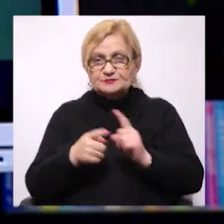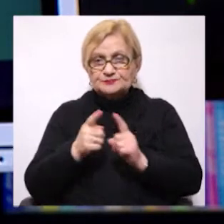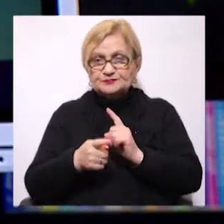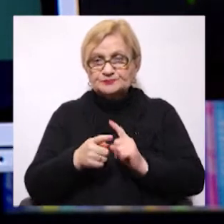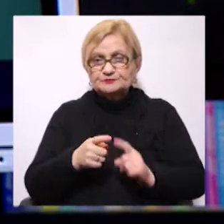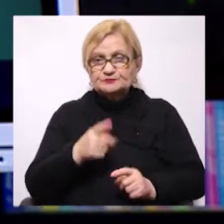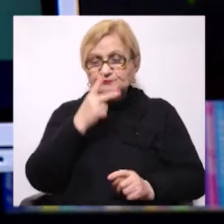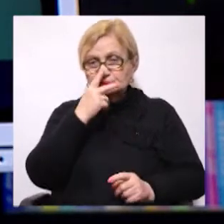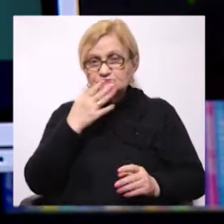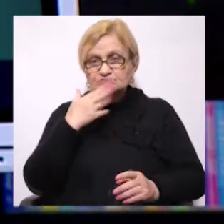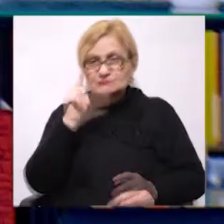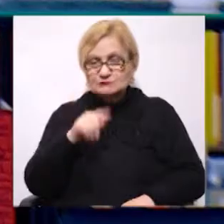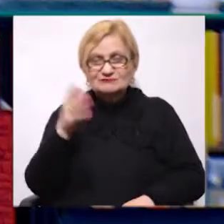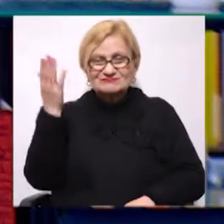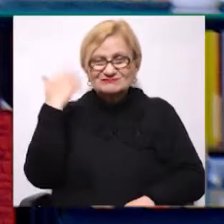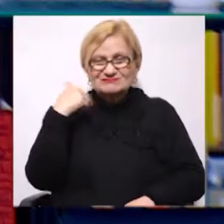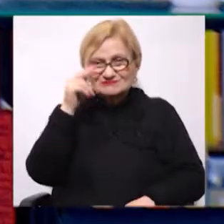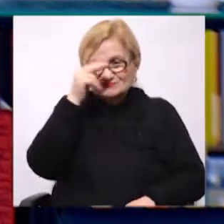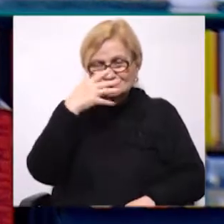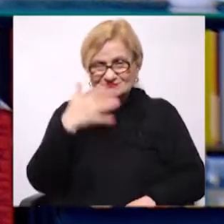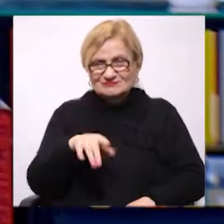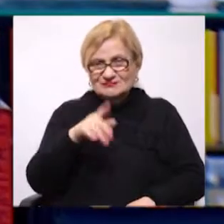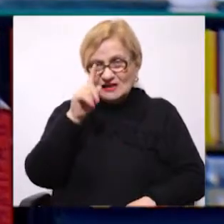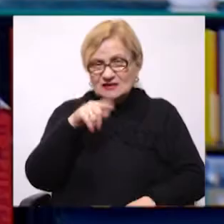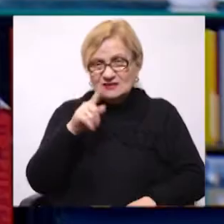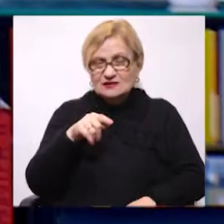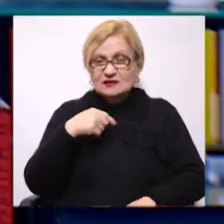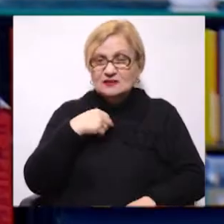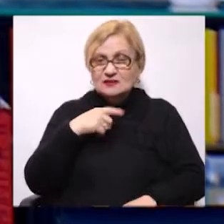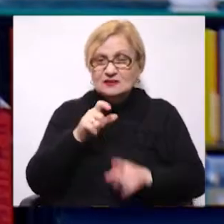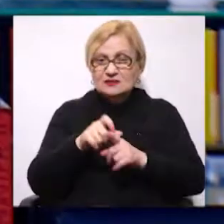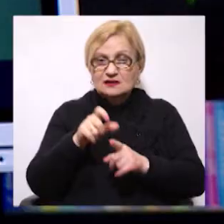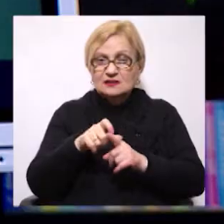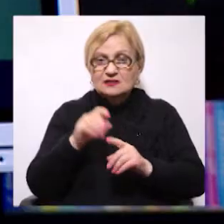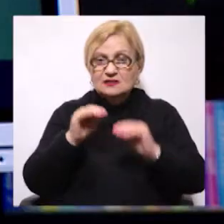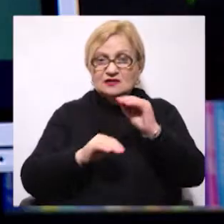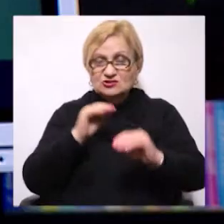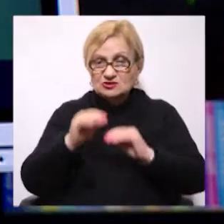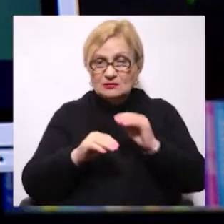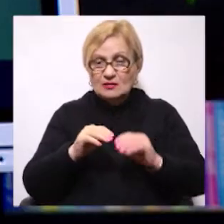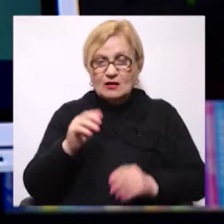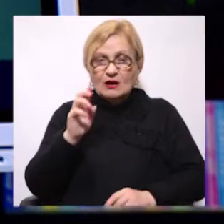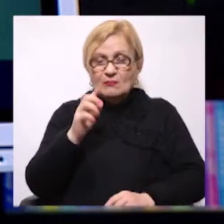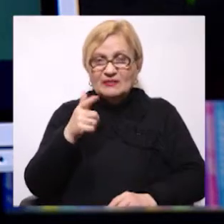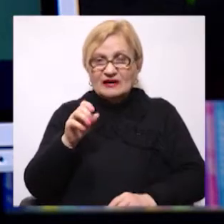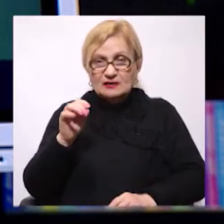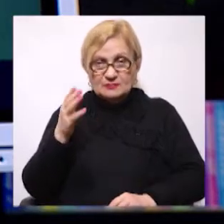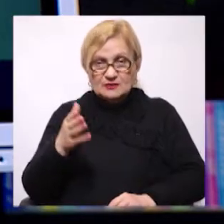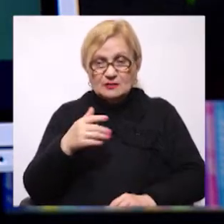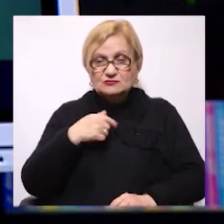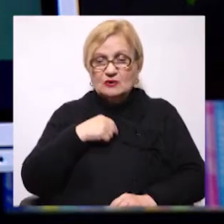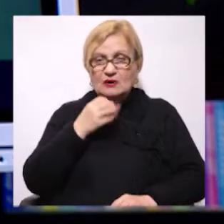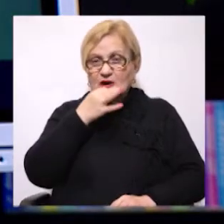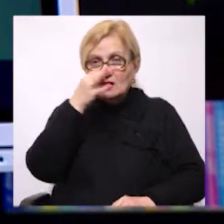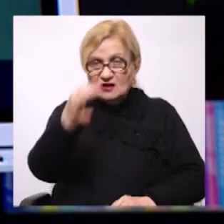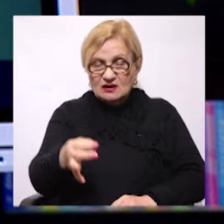საკითხები, რაც წინა კლასებში გაქვს შესწავლილი. ვიცით, რომ სიტყვა შედგება ბგერებისგან. ბგერას წარმოვთქვამთ და